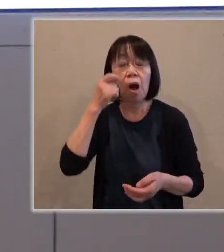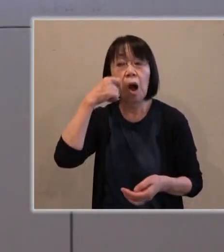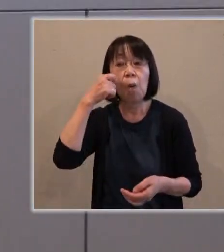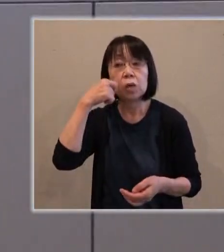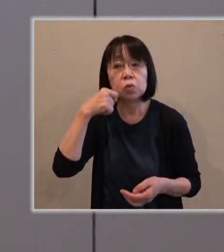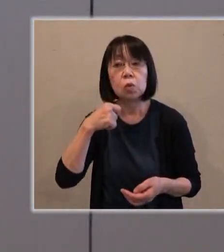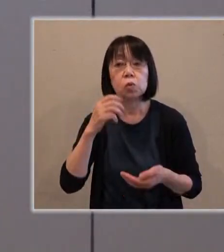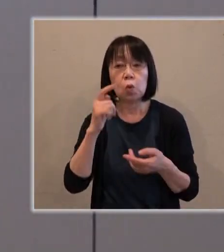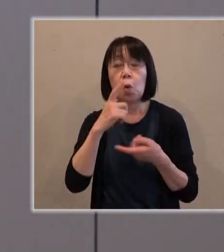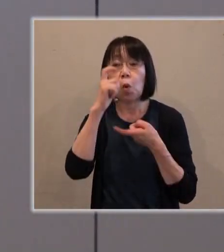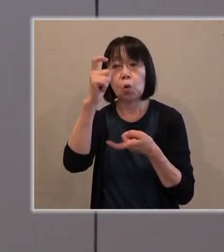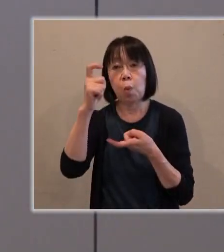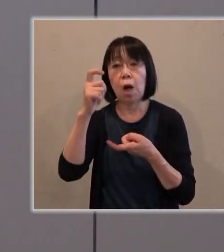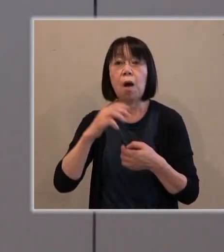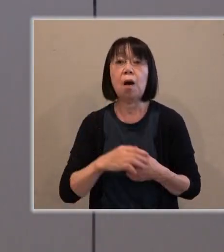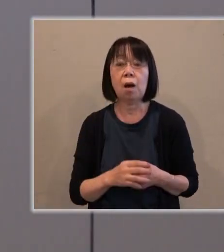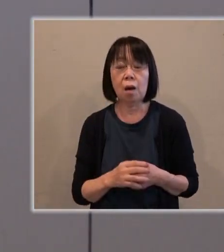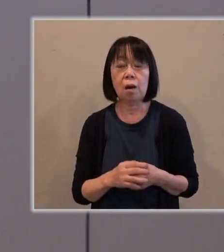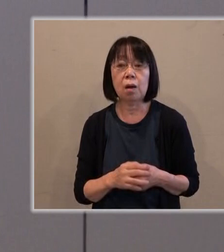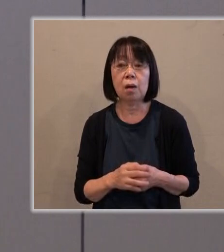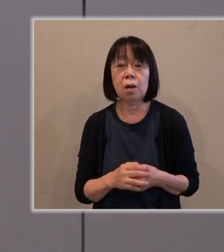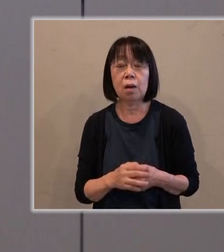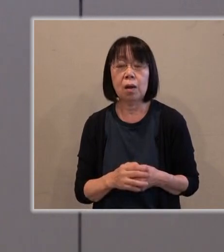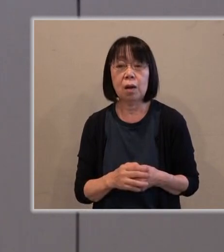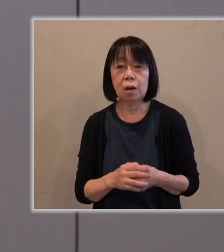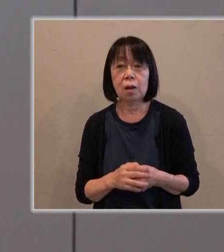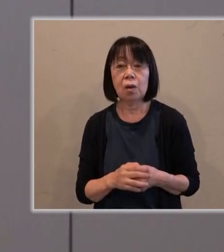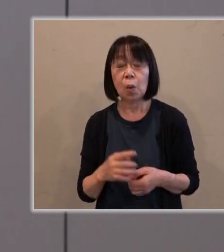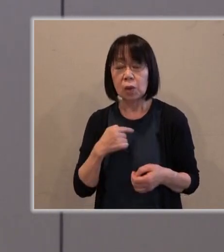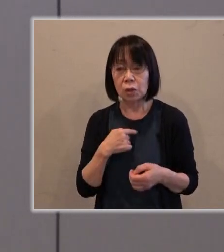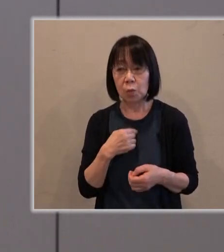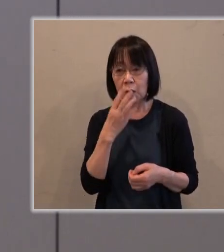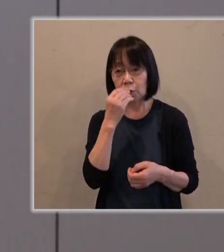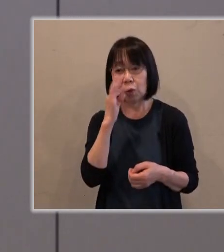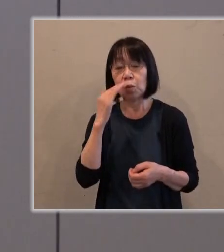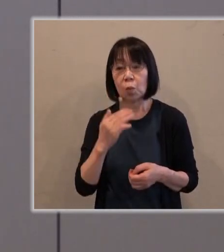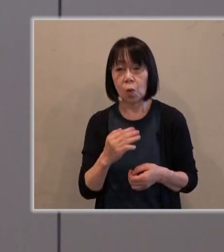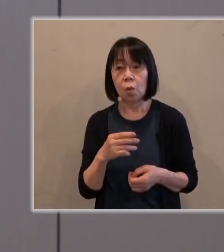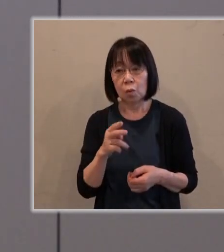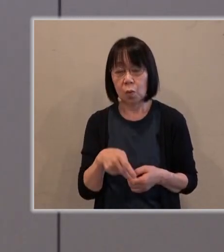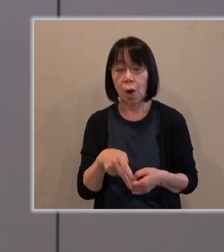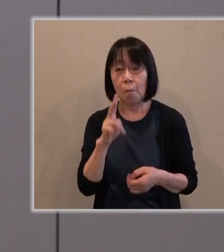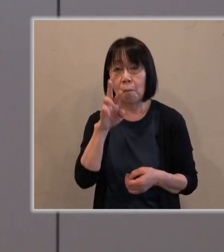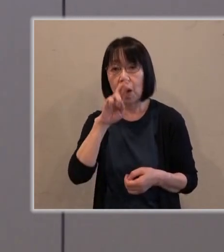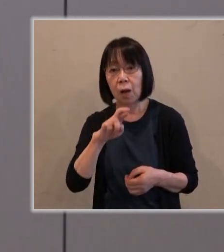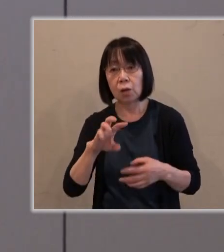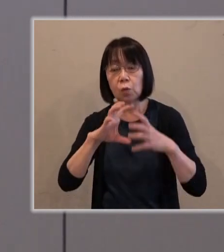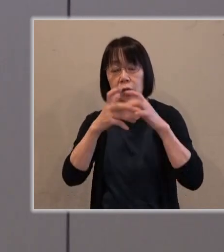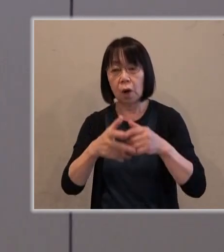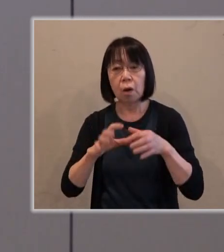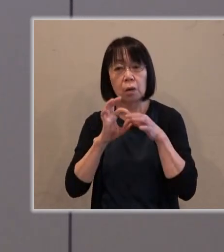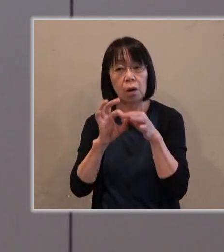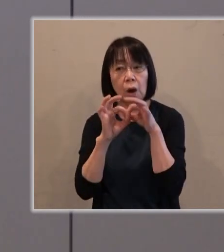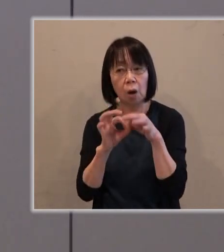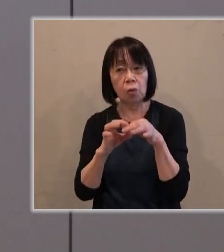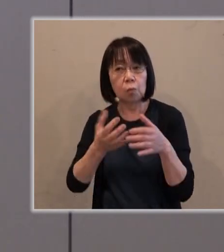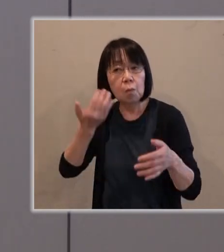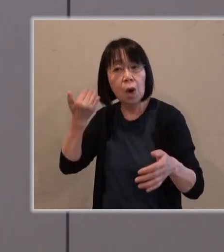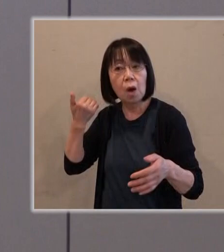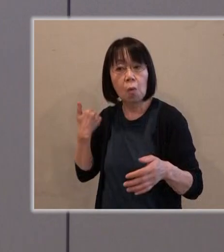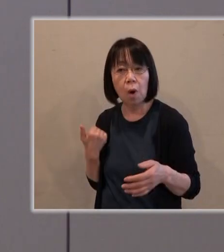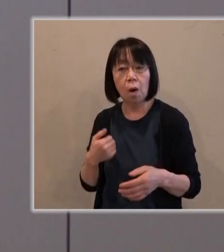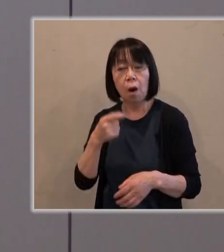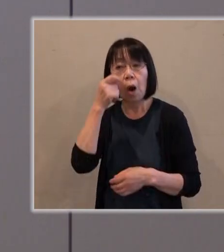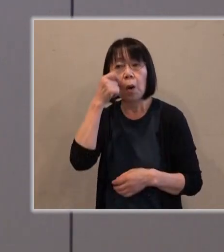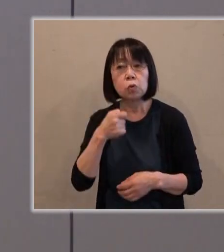ていう言葉ですけど、恥ずかしながら私もこのパラの世界に関わるまではかわいそうっていうイメージがやっぱりあり